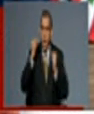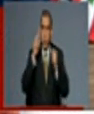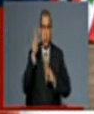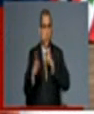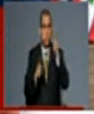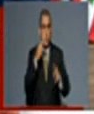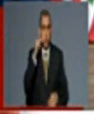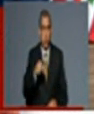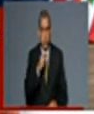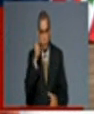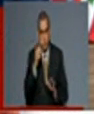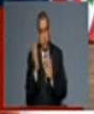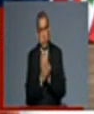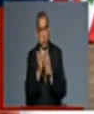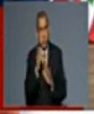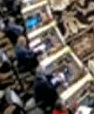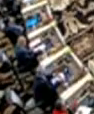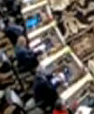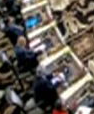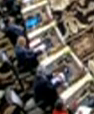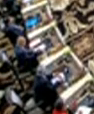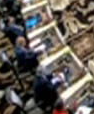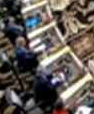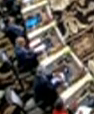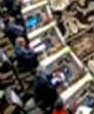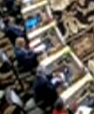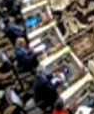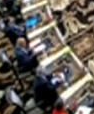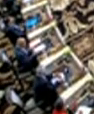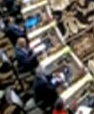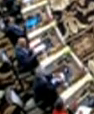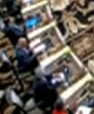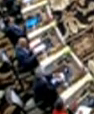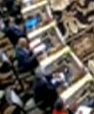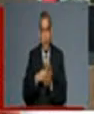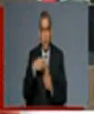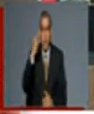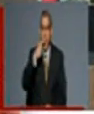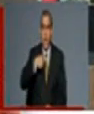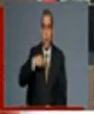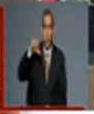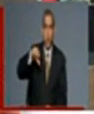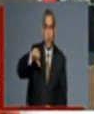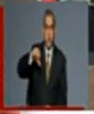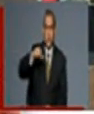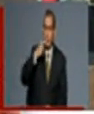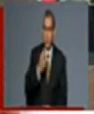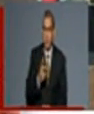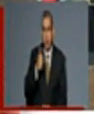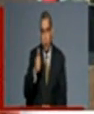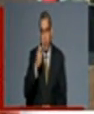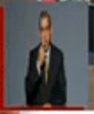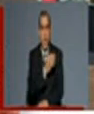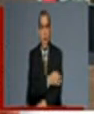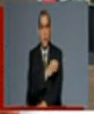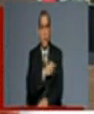ايه على الجانب العدو الصهيوني، هذه الدوله المارقه المغتصبه؟ الدوله الاسرائيليه للاسف